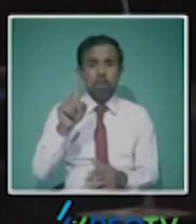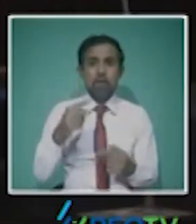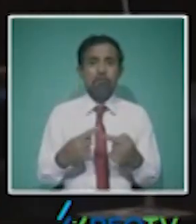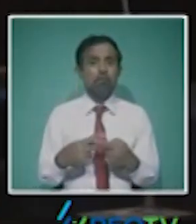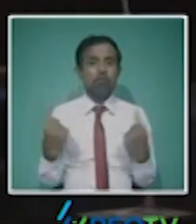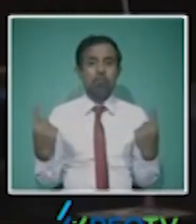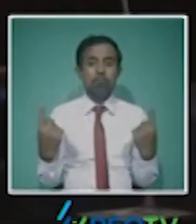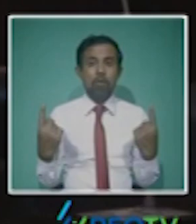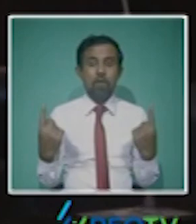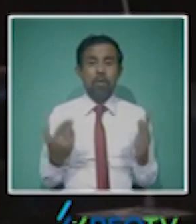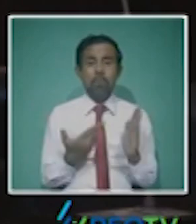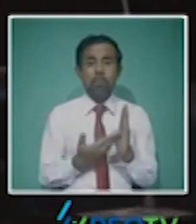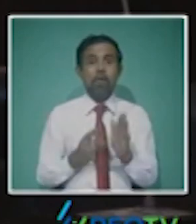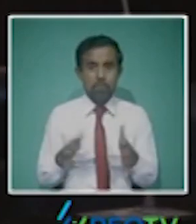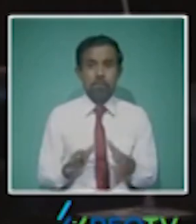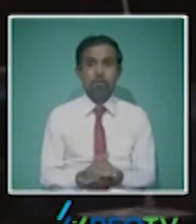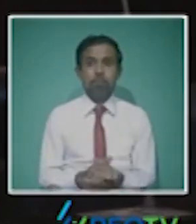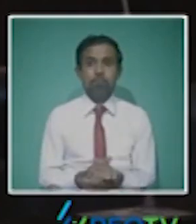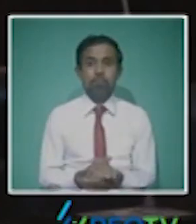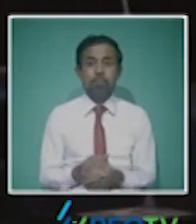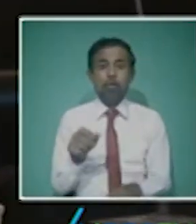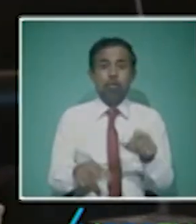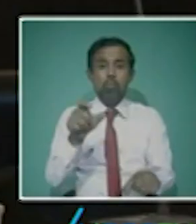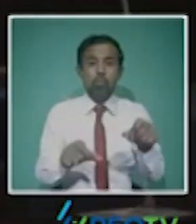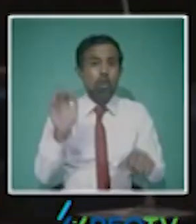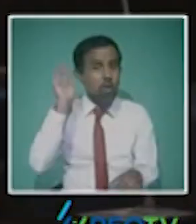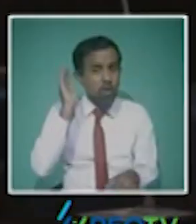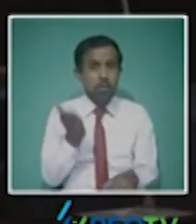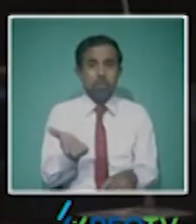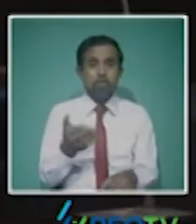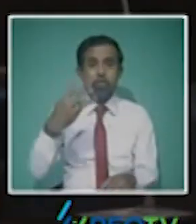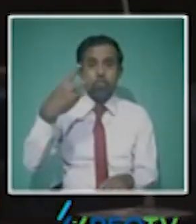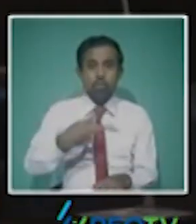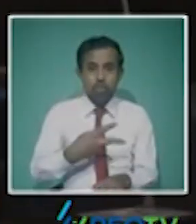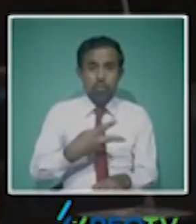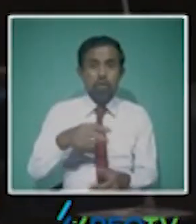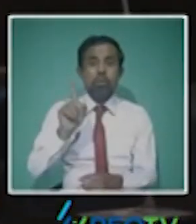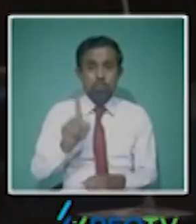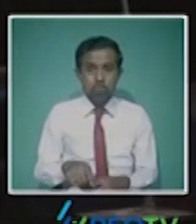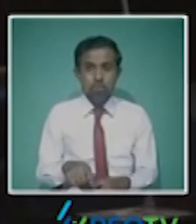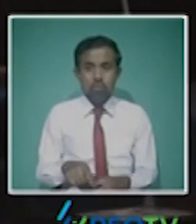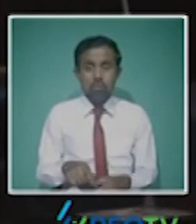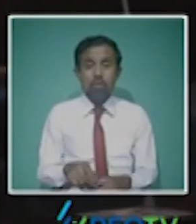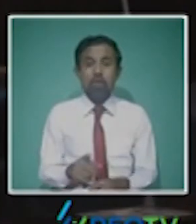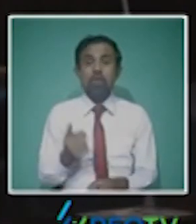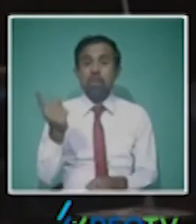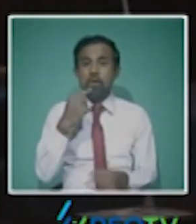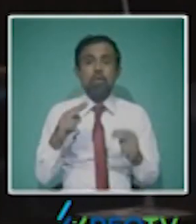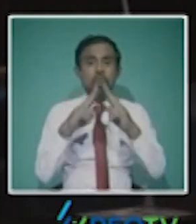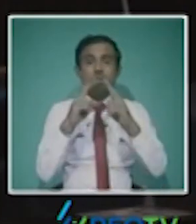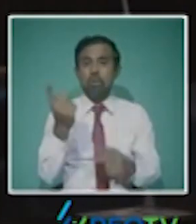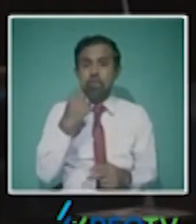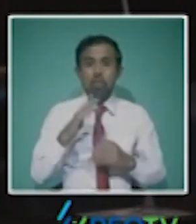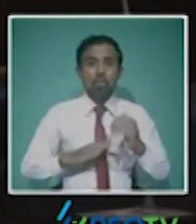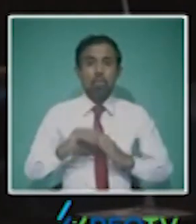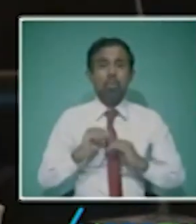කළා වගන්ති කීපයක් මේකෙන් ඉවත් කරලා දී ජනමත විචාරණයකට යන්න එහෙම නැත්නම් තුනෙන් දෙකකින් සම්මත වෙන්න කියන නියෝගයේ ශ්‍රේෂ්ඨාධිකරණයෙන් එන්නේ